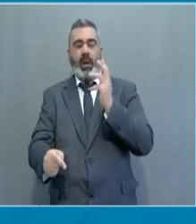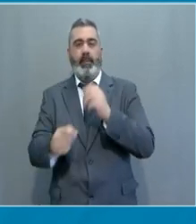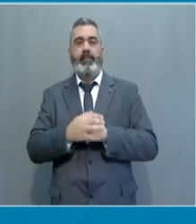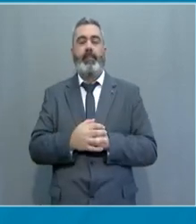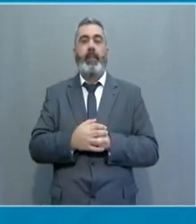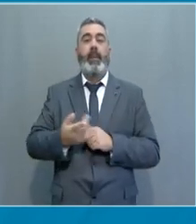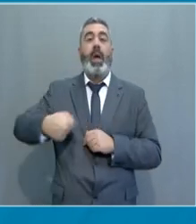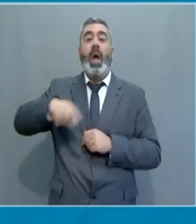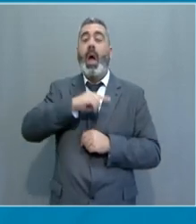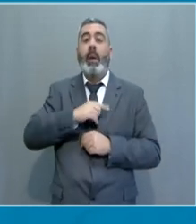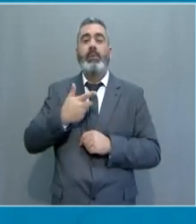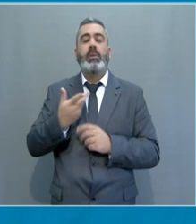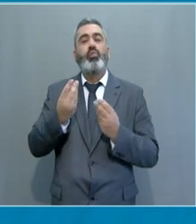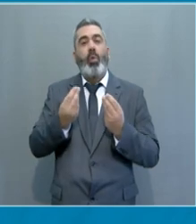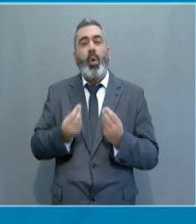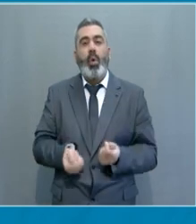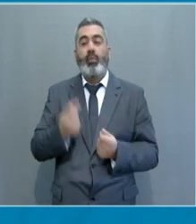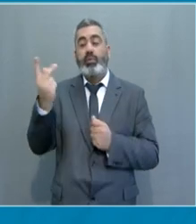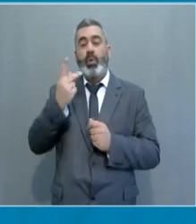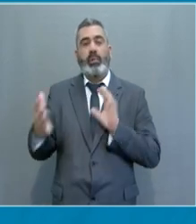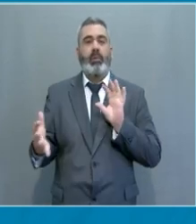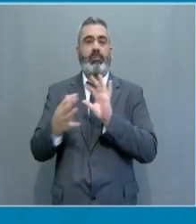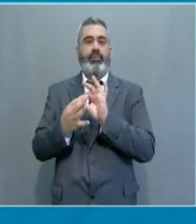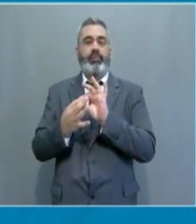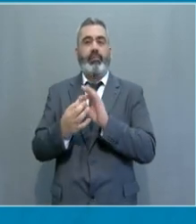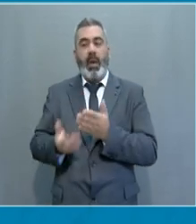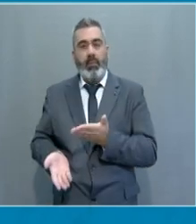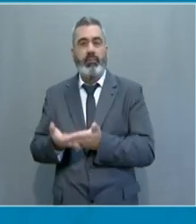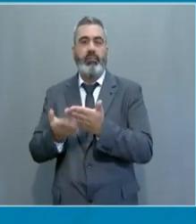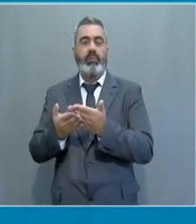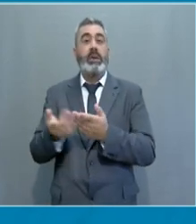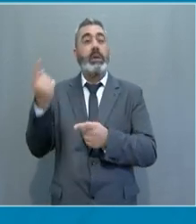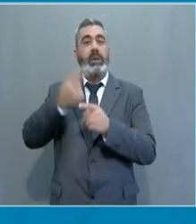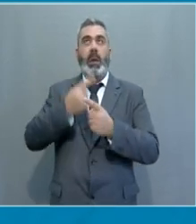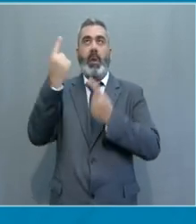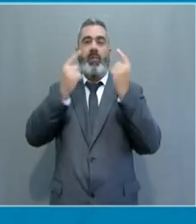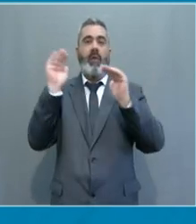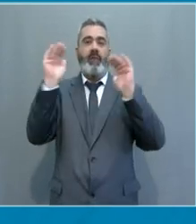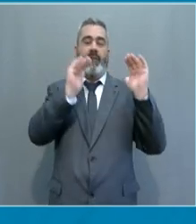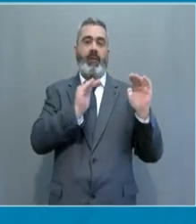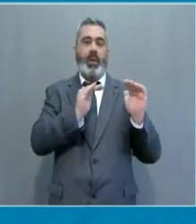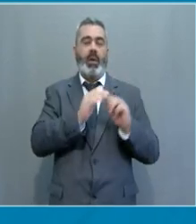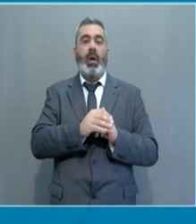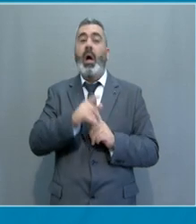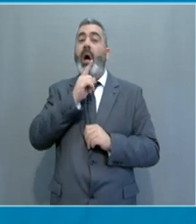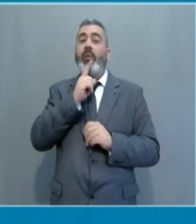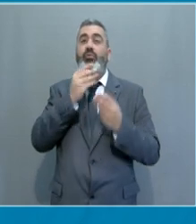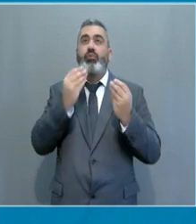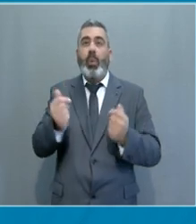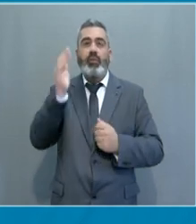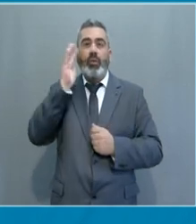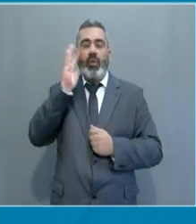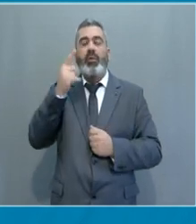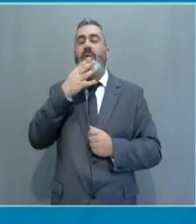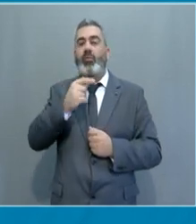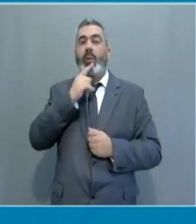και με κοινωνική ευαισθησία, αλλά και διατηρώντας την ισορροπία στο φυσικό περιβάλλον. Και, γι' αυτό, και σε αυτό το πλαίσιο δρομολογούμε σημαντικές